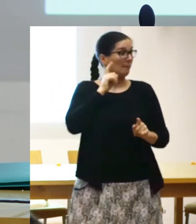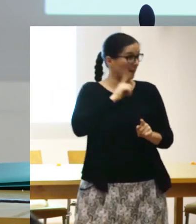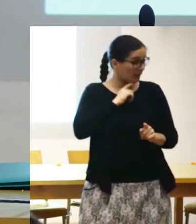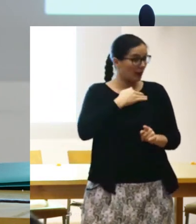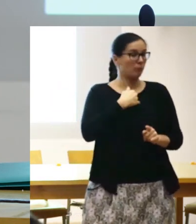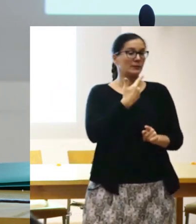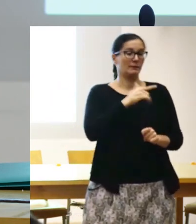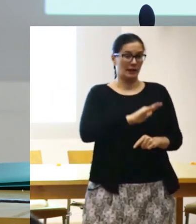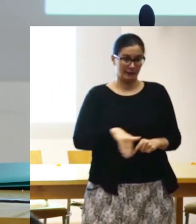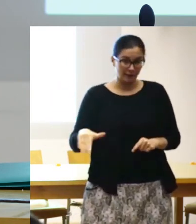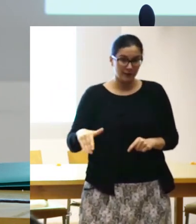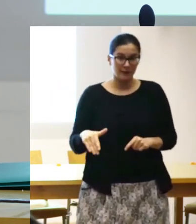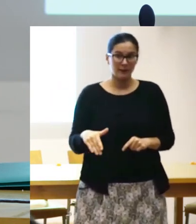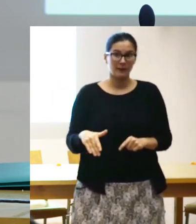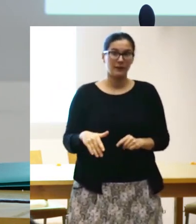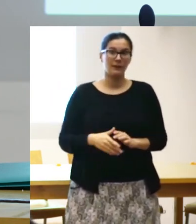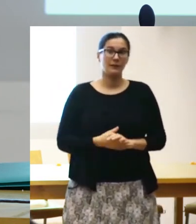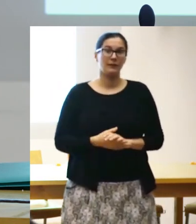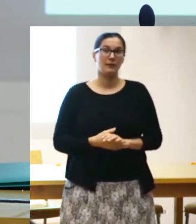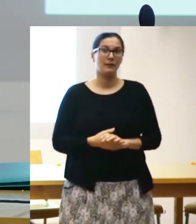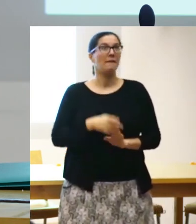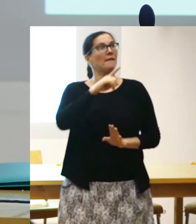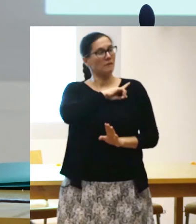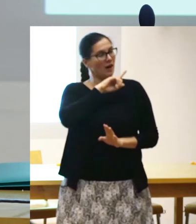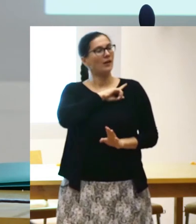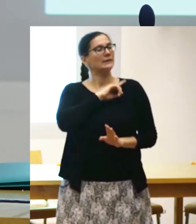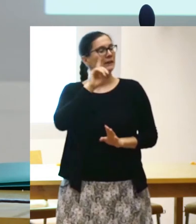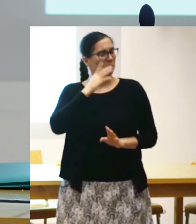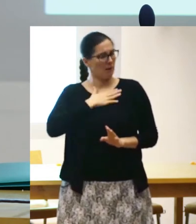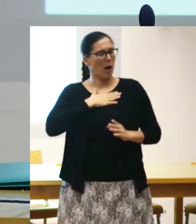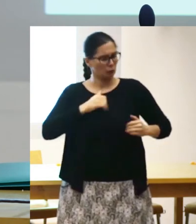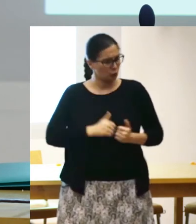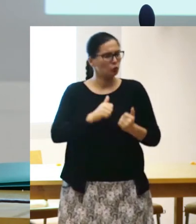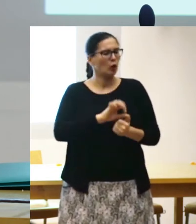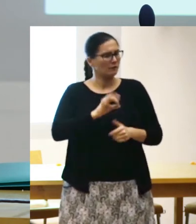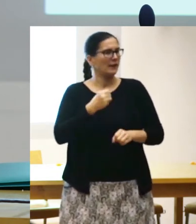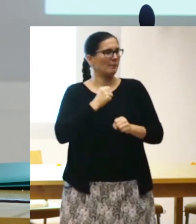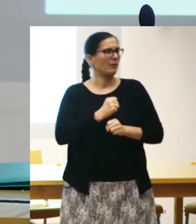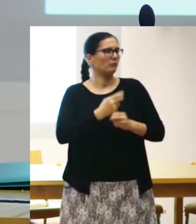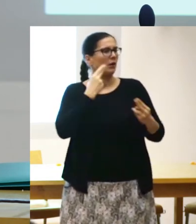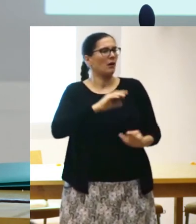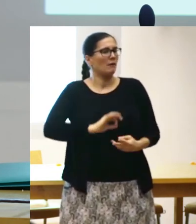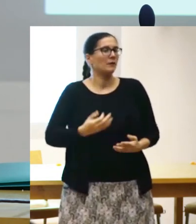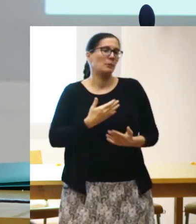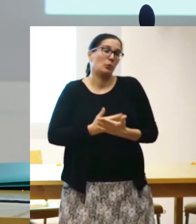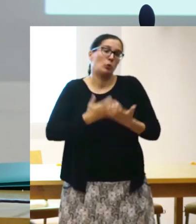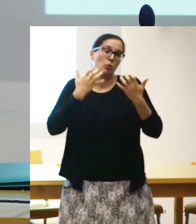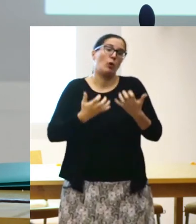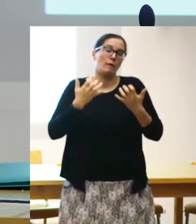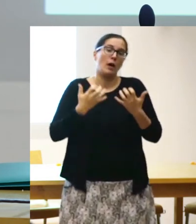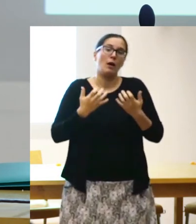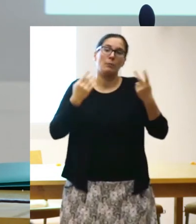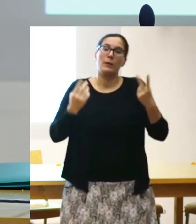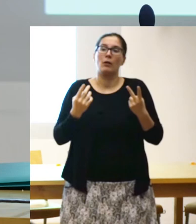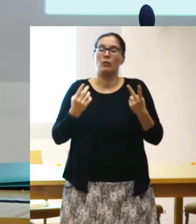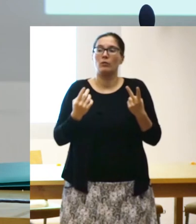a na sobě sama jsem si otestovala, že to jde, tak doufám, že takovýmto způsobem to